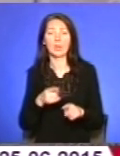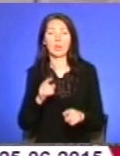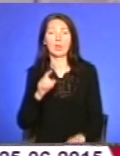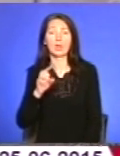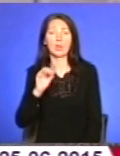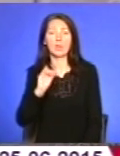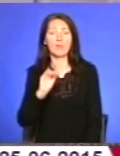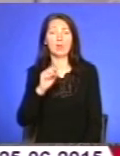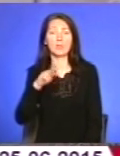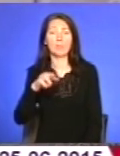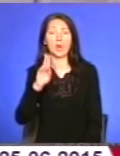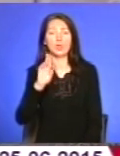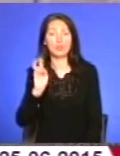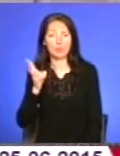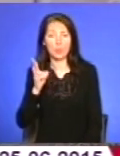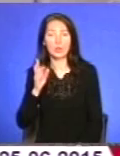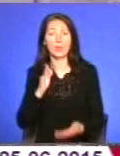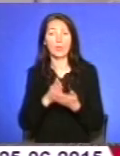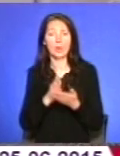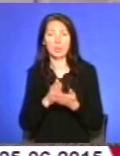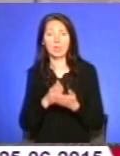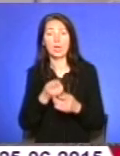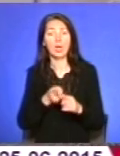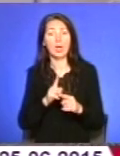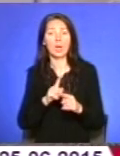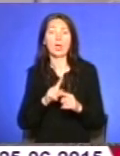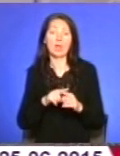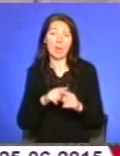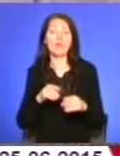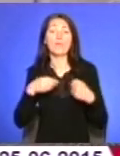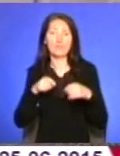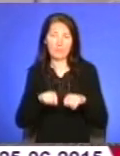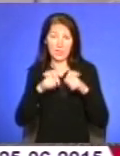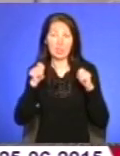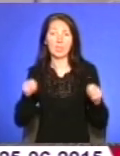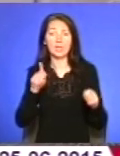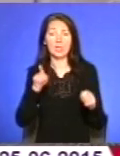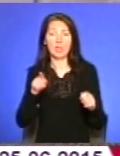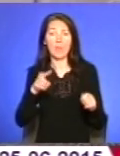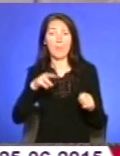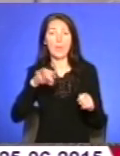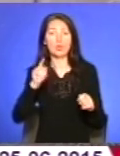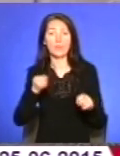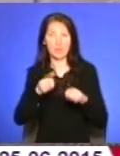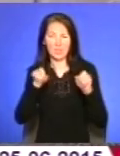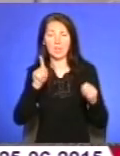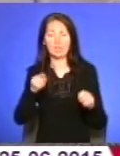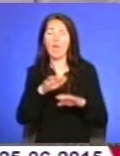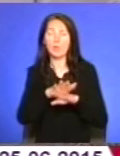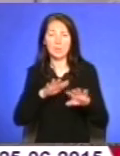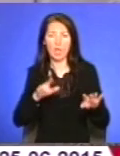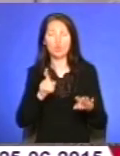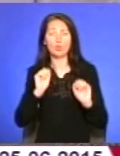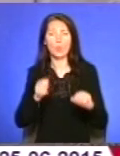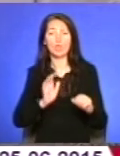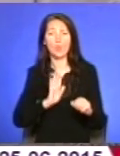Іван Марчук все-таки пристане на цю пропозицію, щоб відкрити там його залу, ось, і щоб можна було